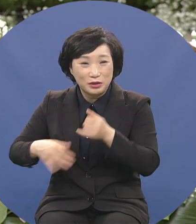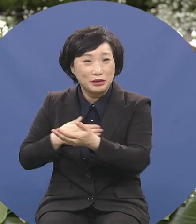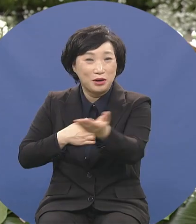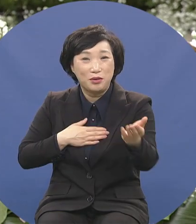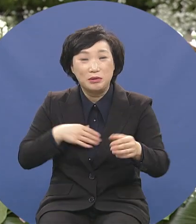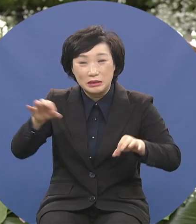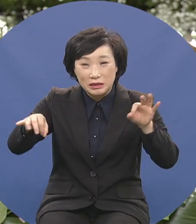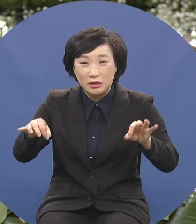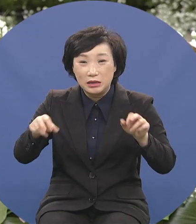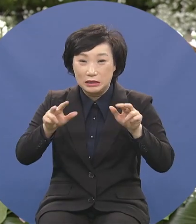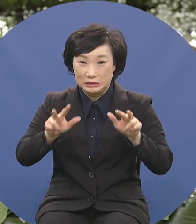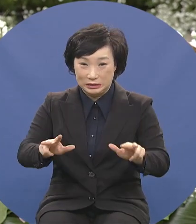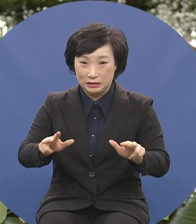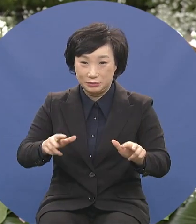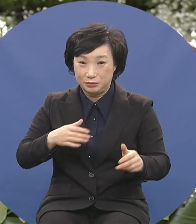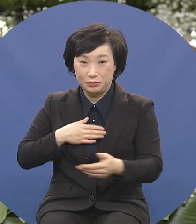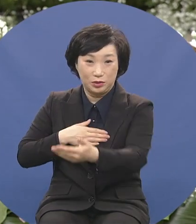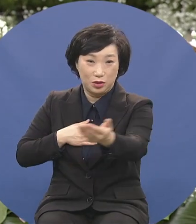지금